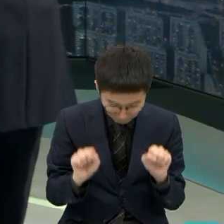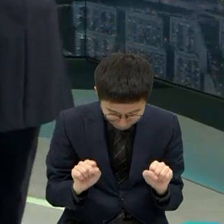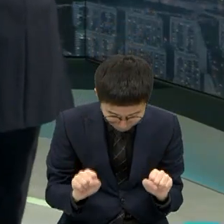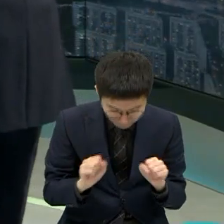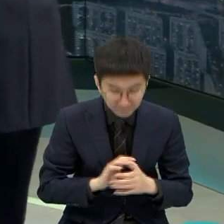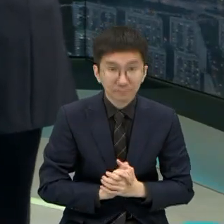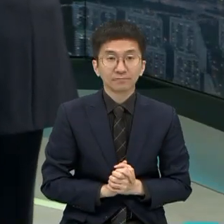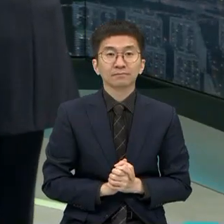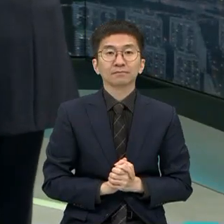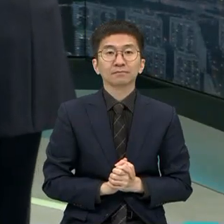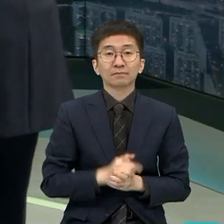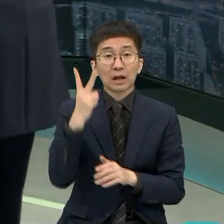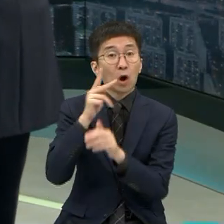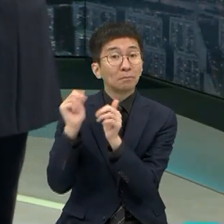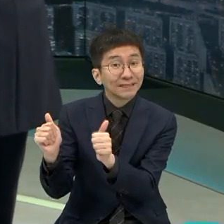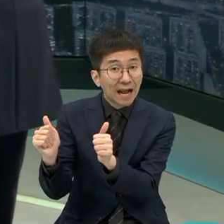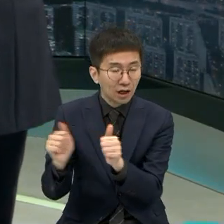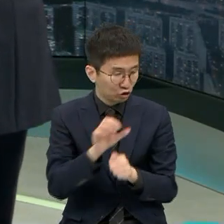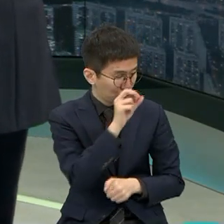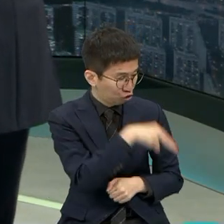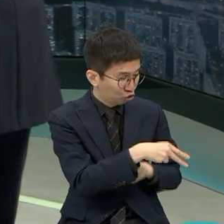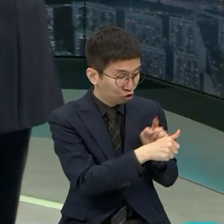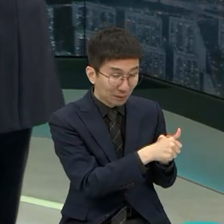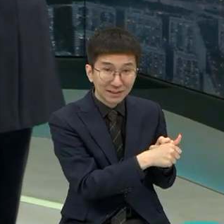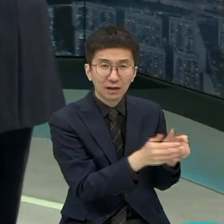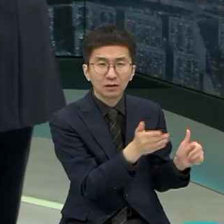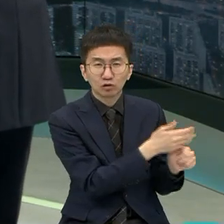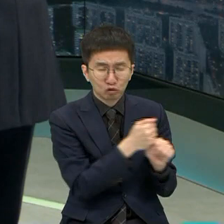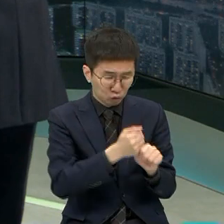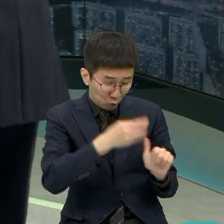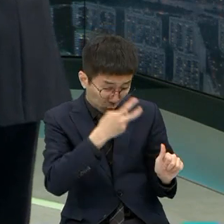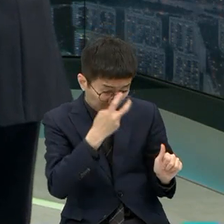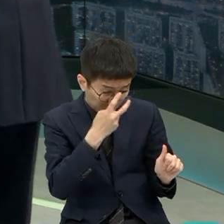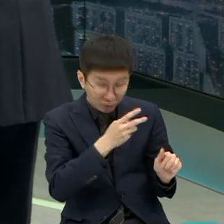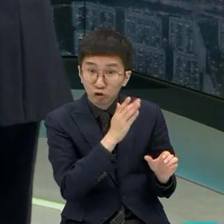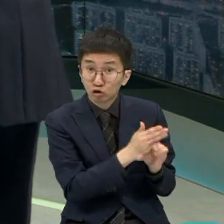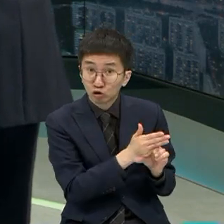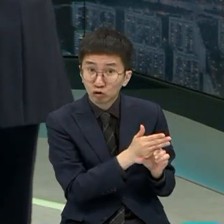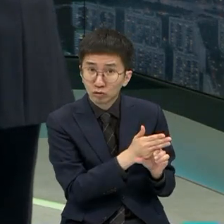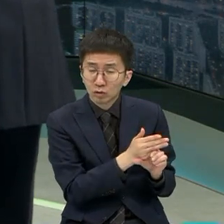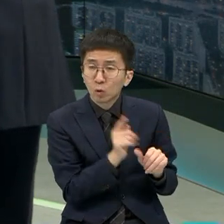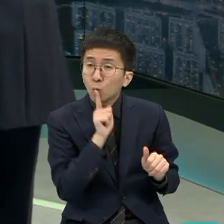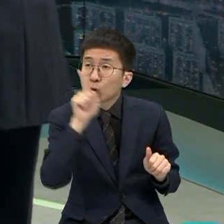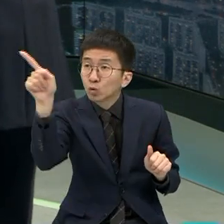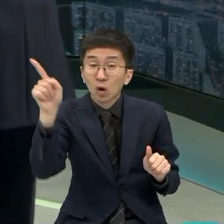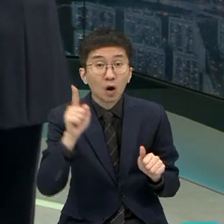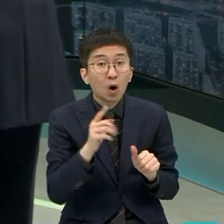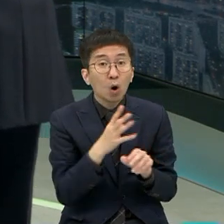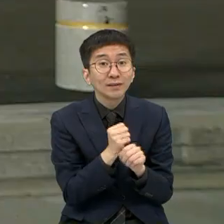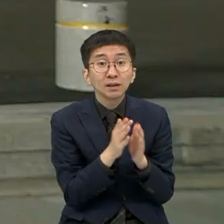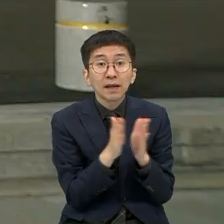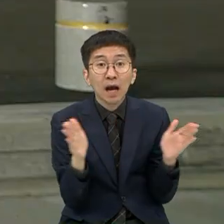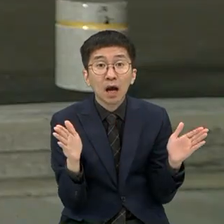홍영재 기자 검찰은 유 전 본부장을 구속 수사의 왔는데 언제쯤 기소할 것 같습니까